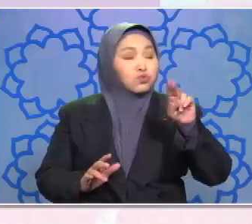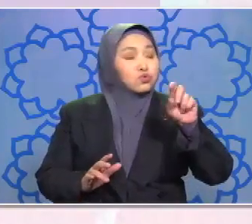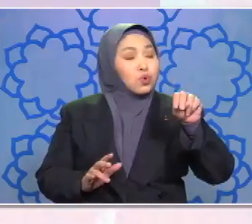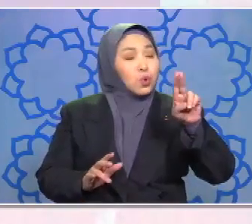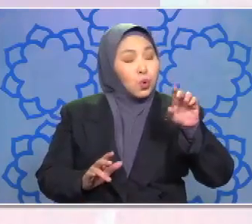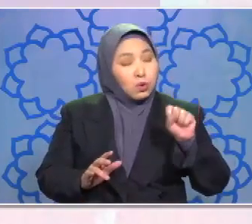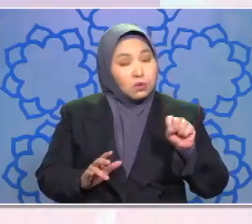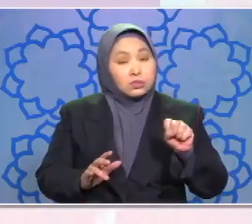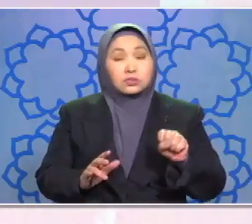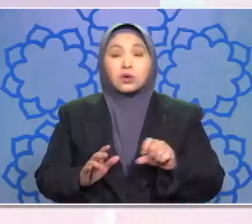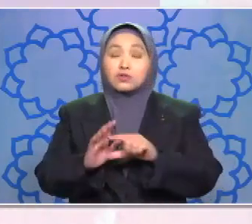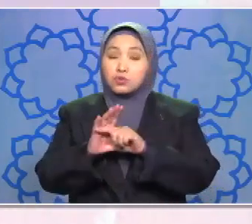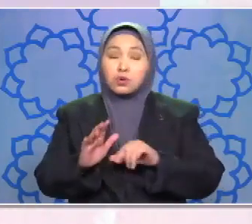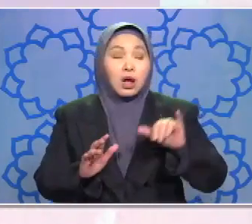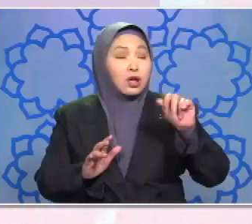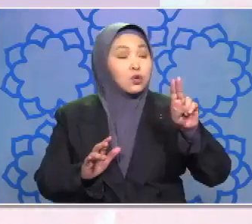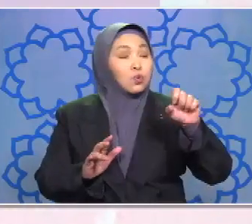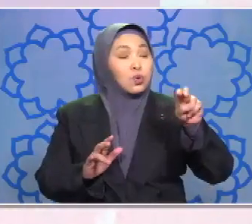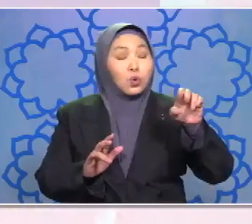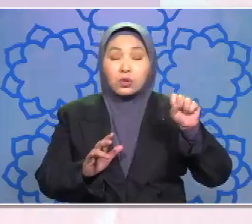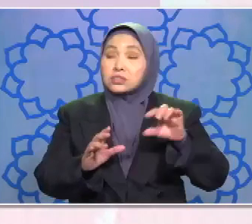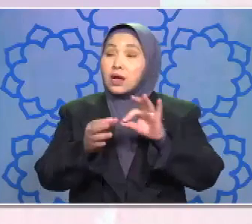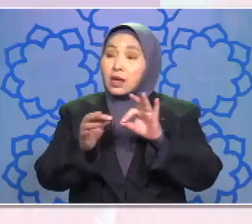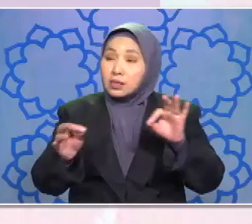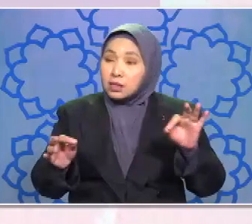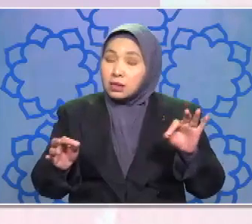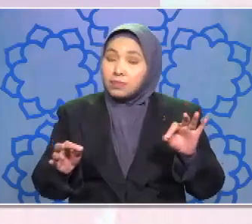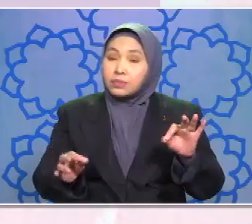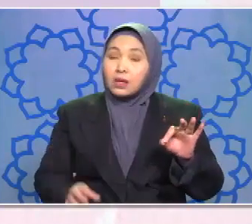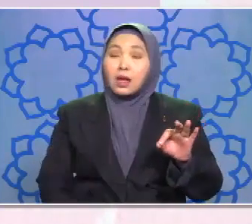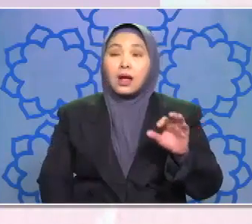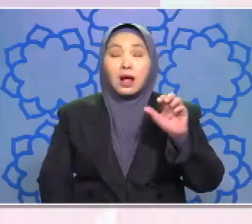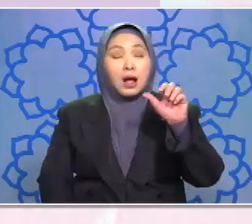ke-51 surah Yunus, iaitu ayat dia